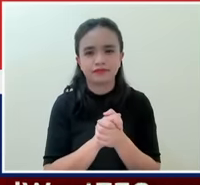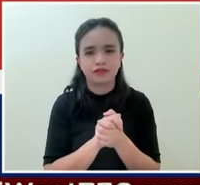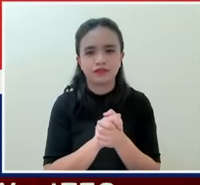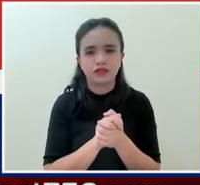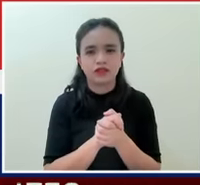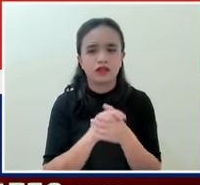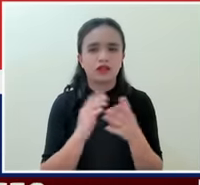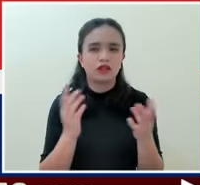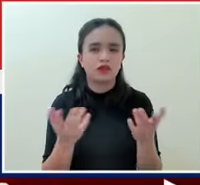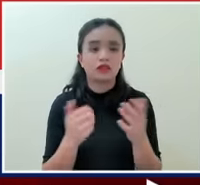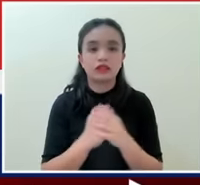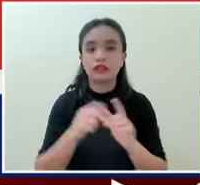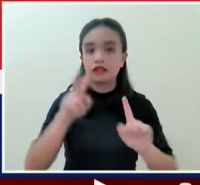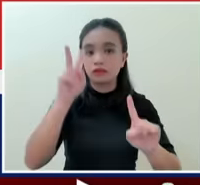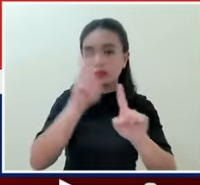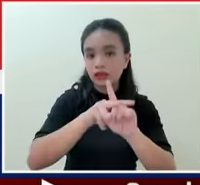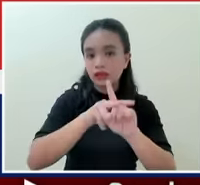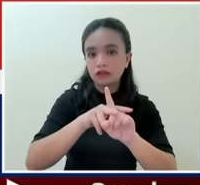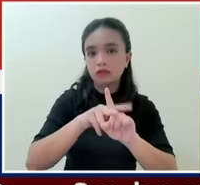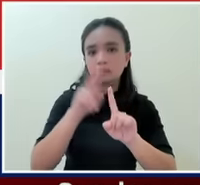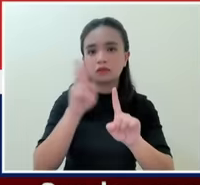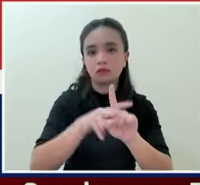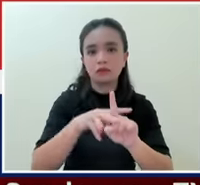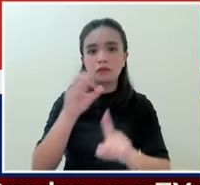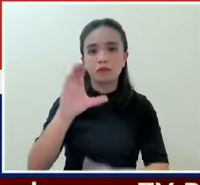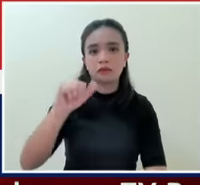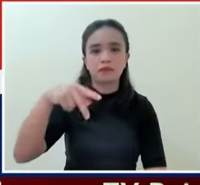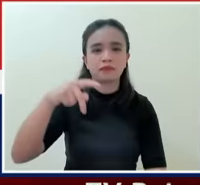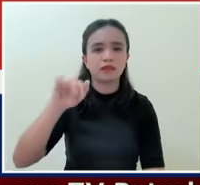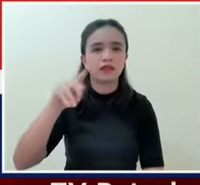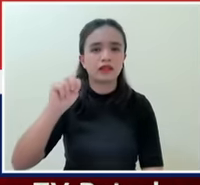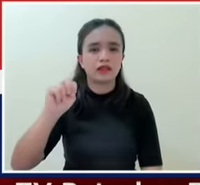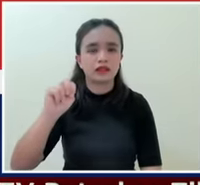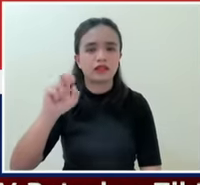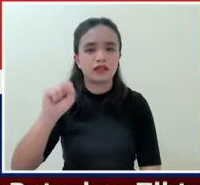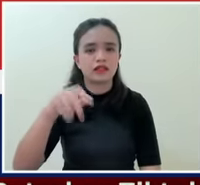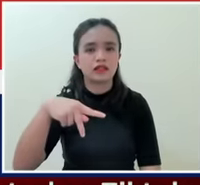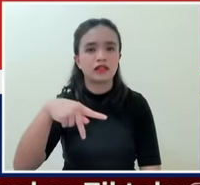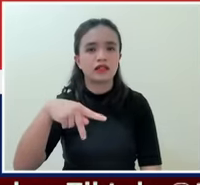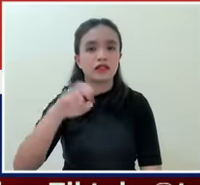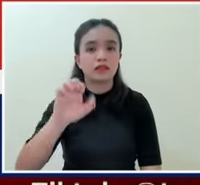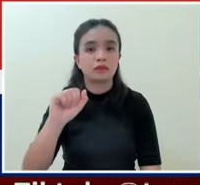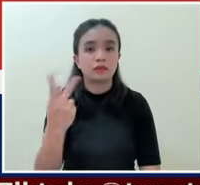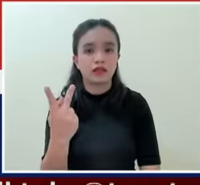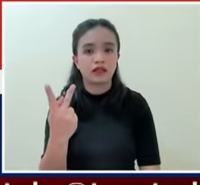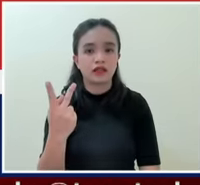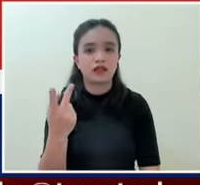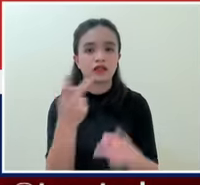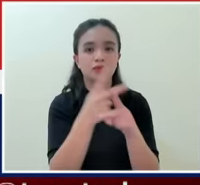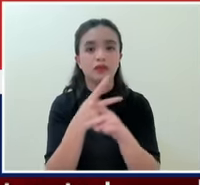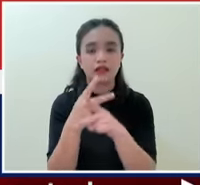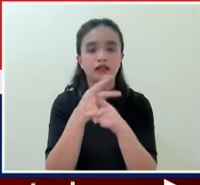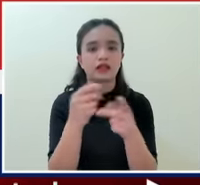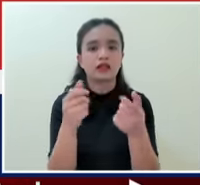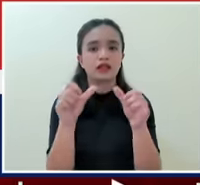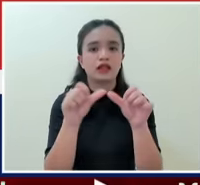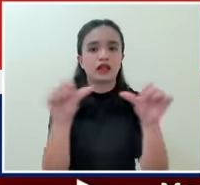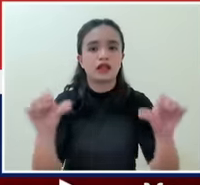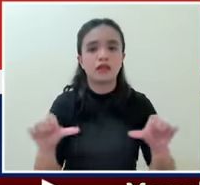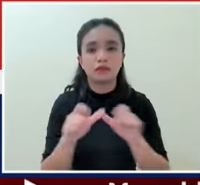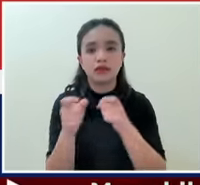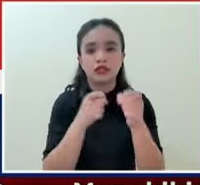yung nag-a-apply yung Captain Speak sa Protected Area Management Board